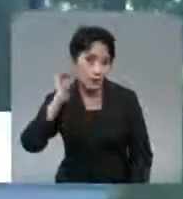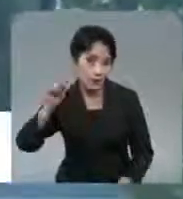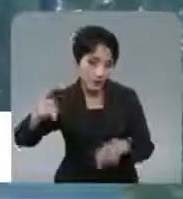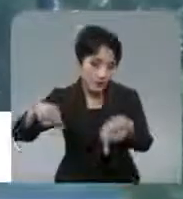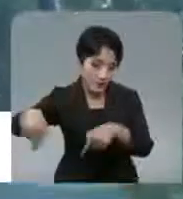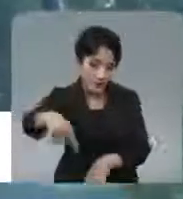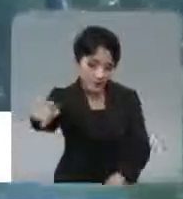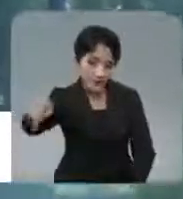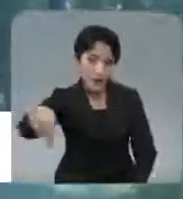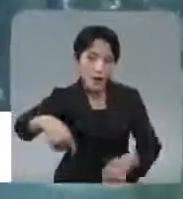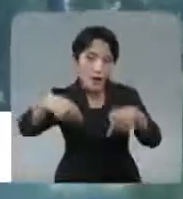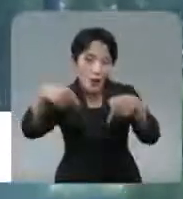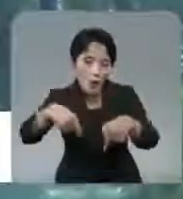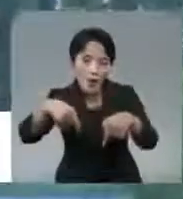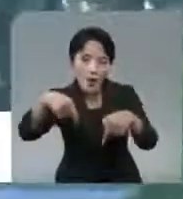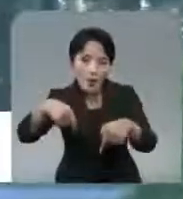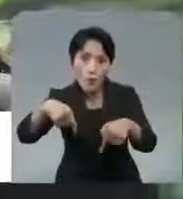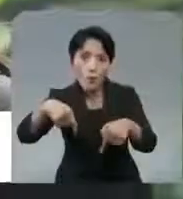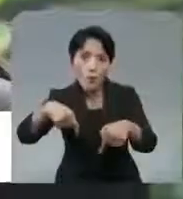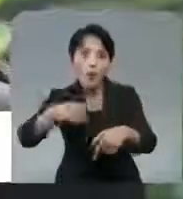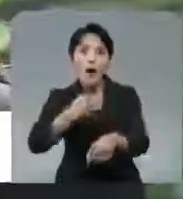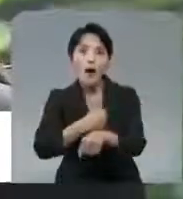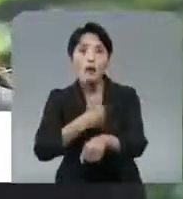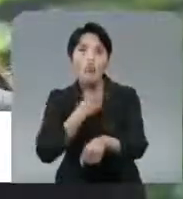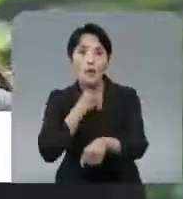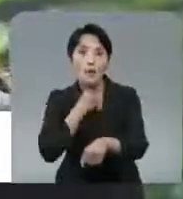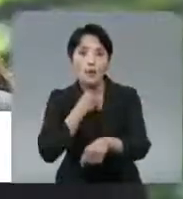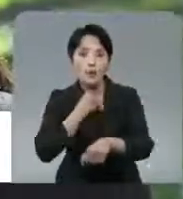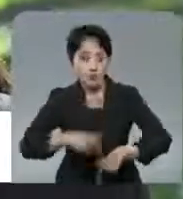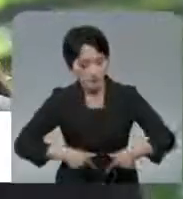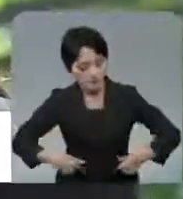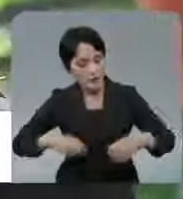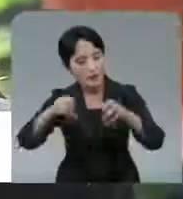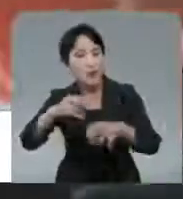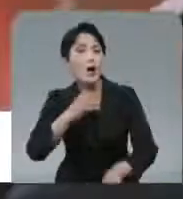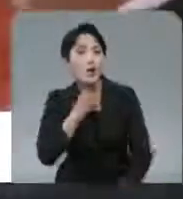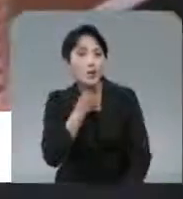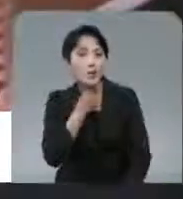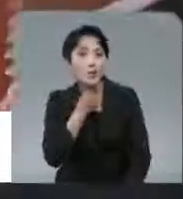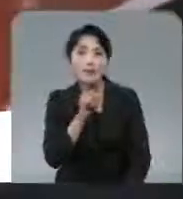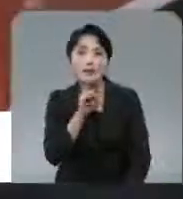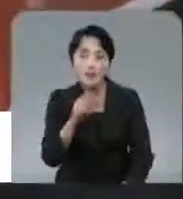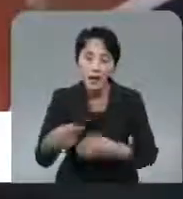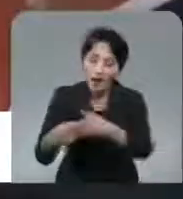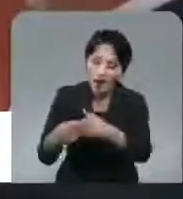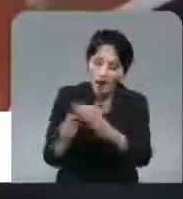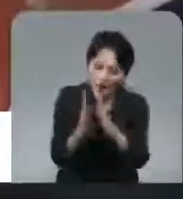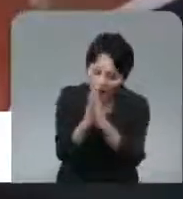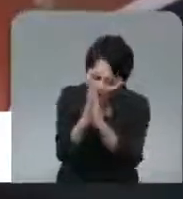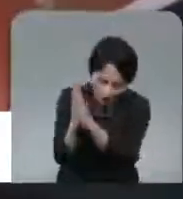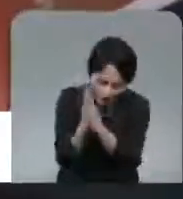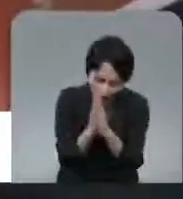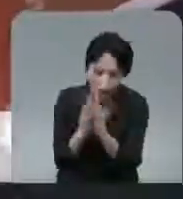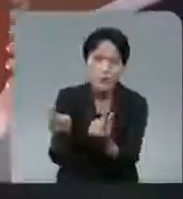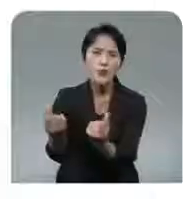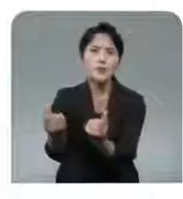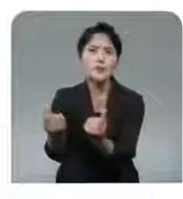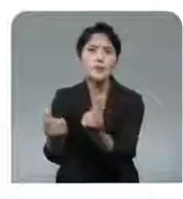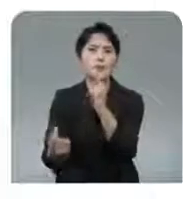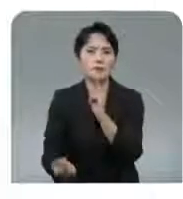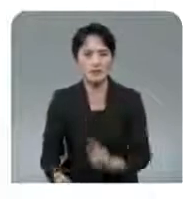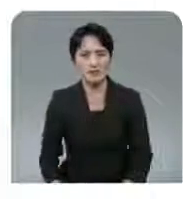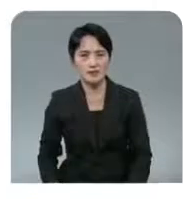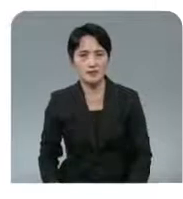является ничем иным как и лицемерием и маскировкой чтобы скрыть ее скрытые амбиции военного вторжения накануне в